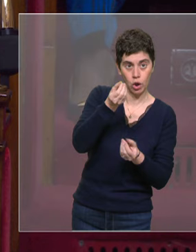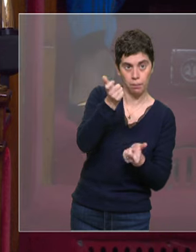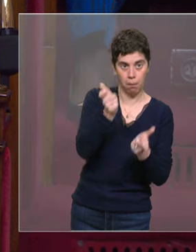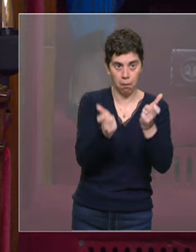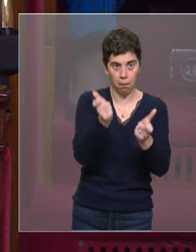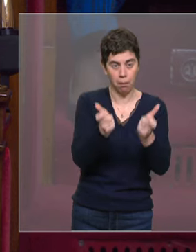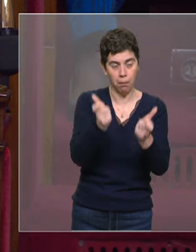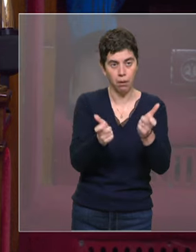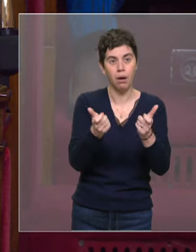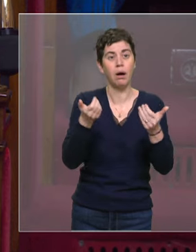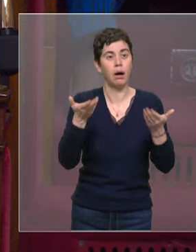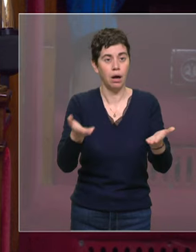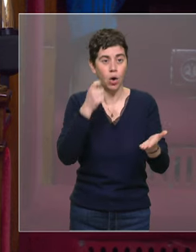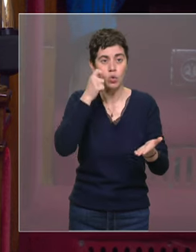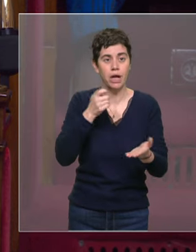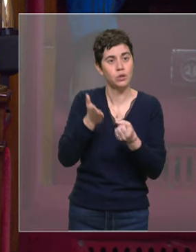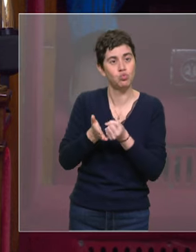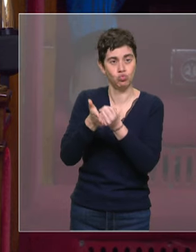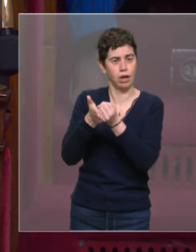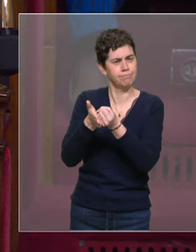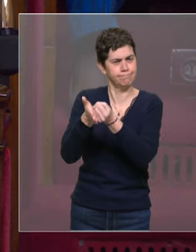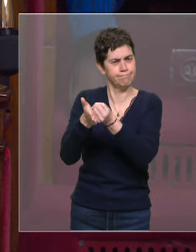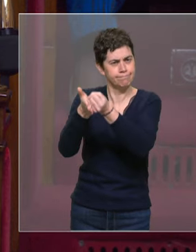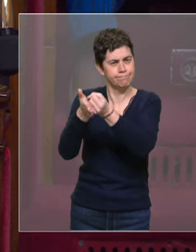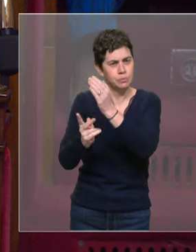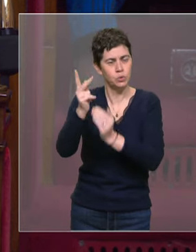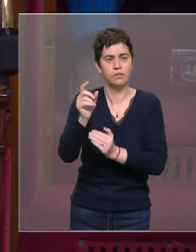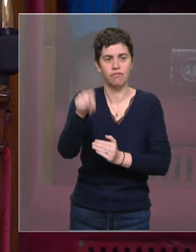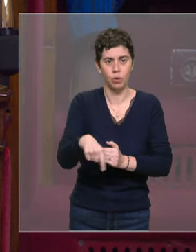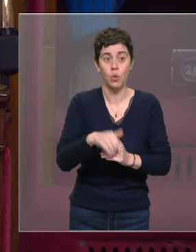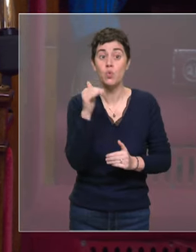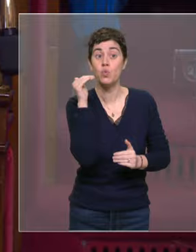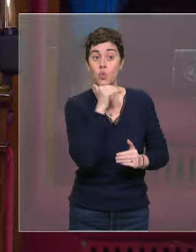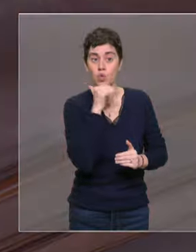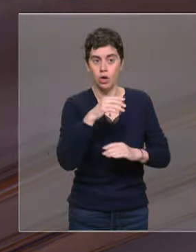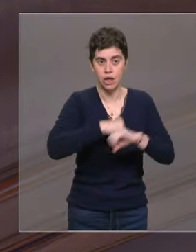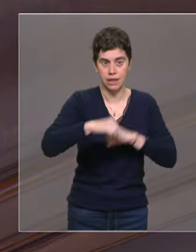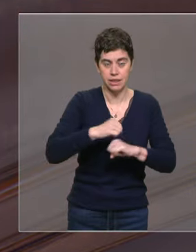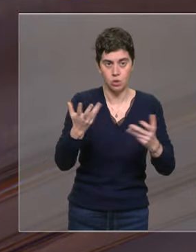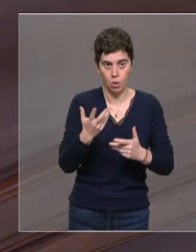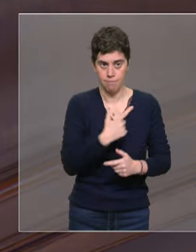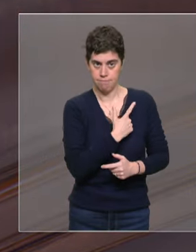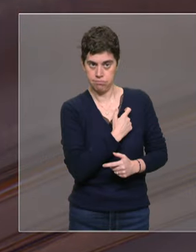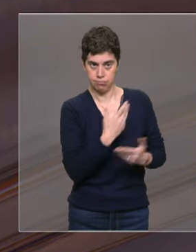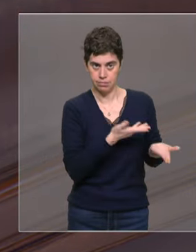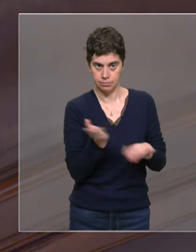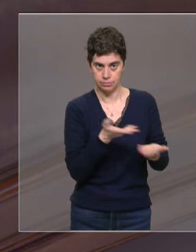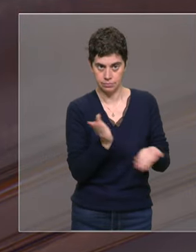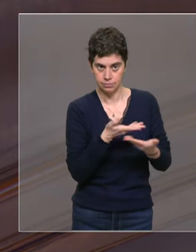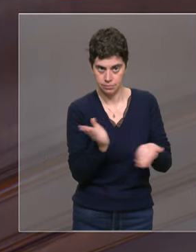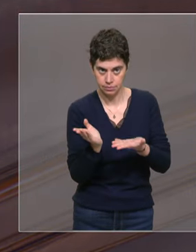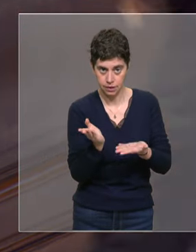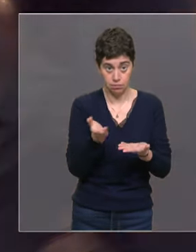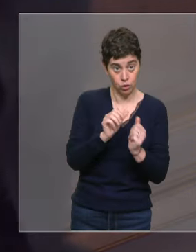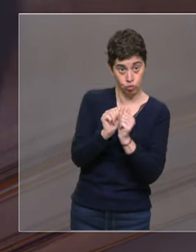le soutien à l'Ukraine doit donc s'accroître. L'urgence, c'est la question de la livraison des munitions dont l'Ukraine